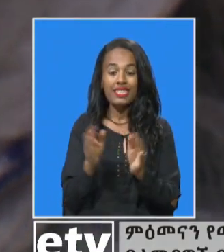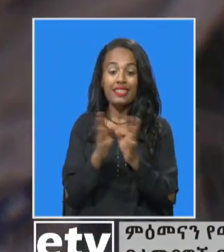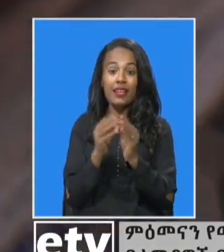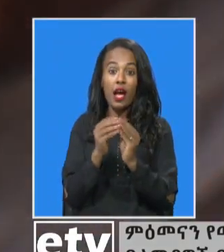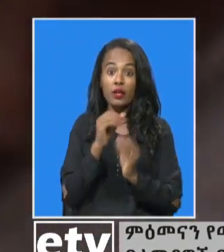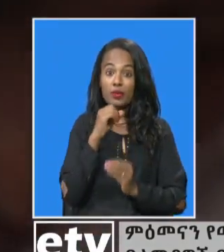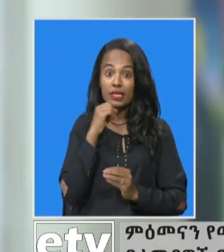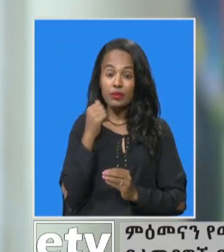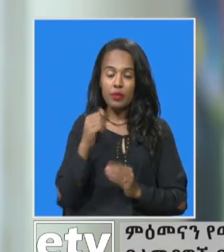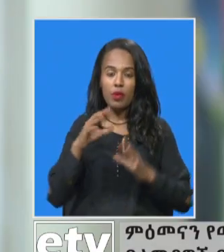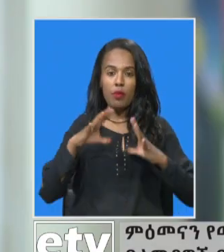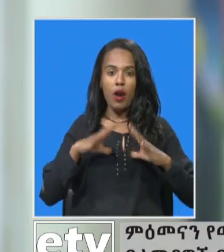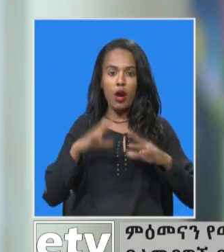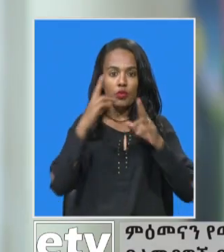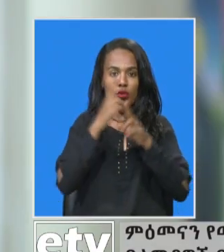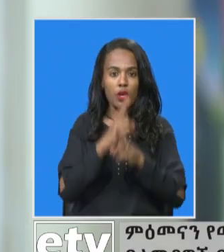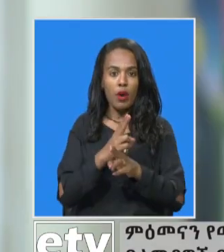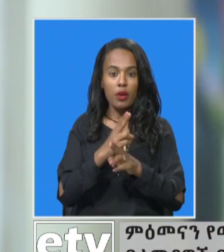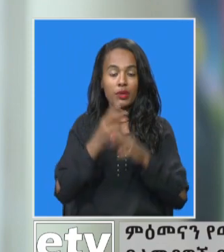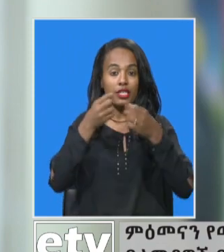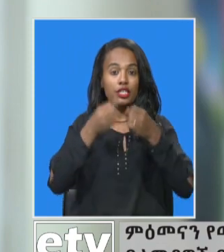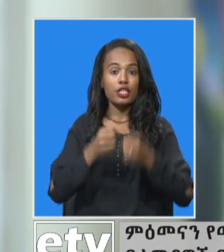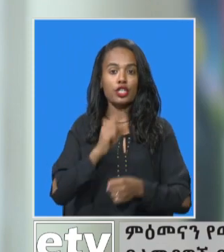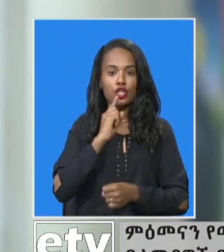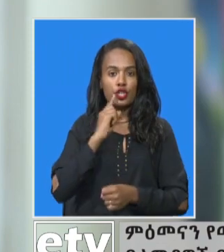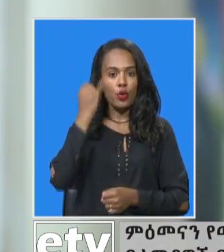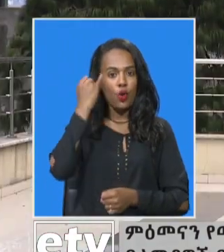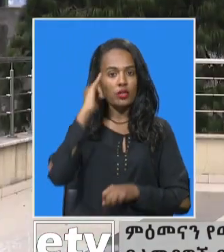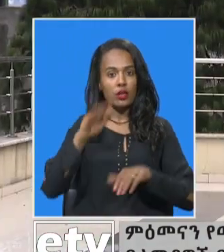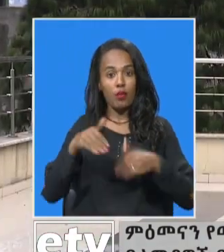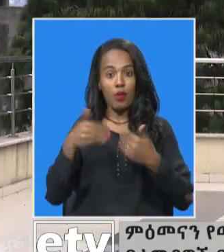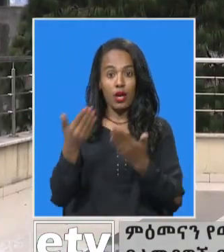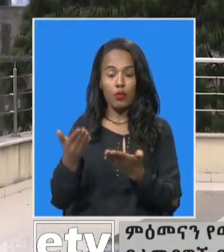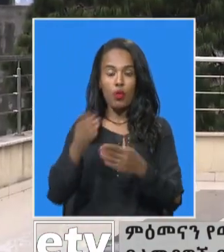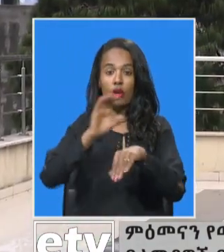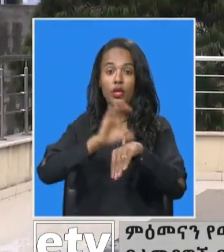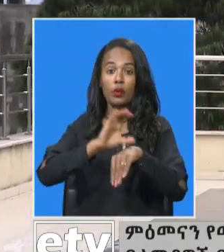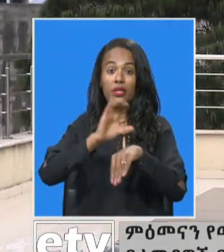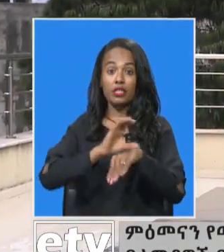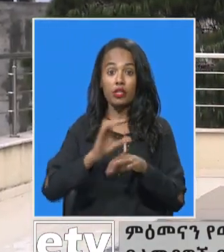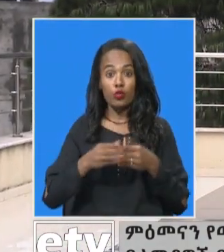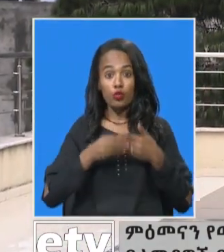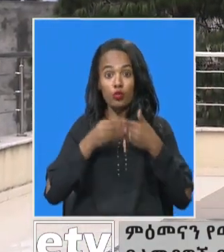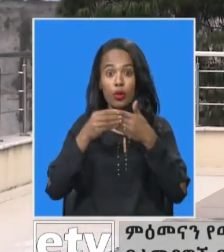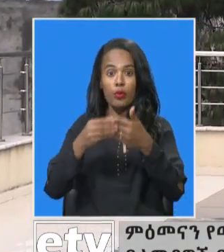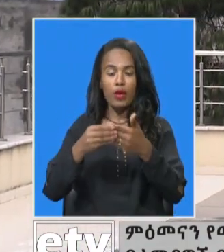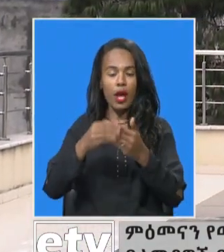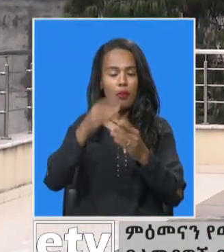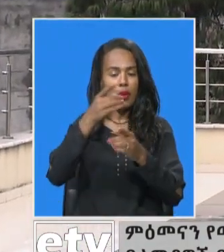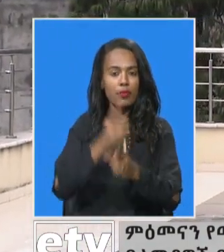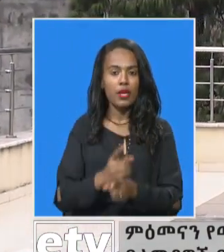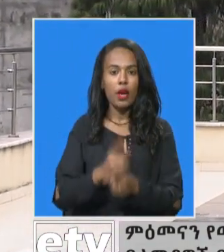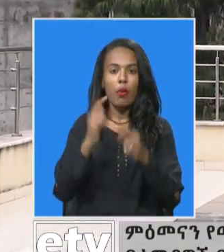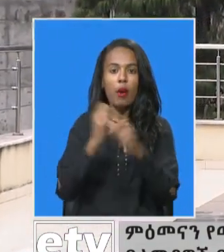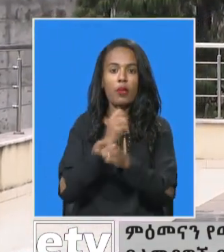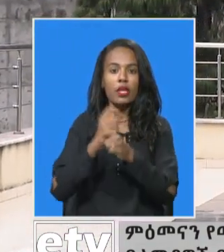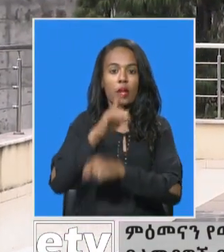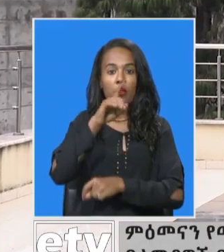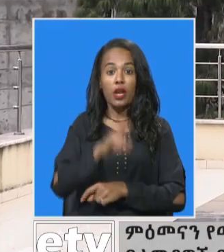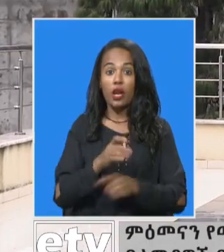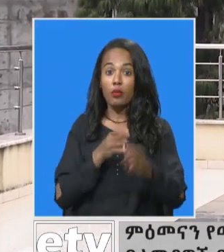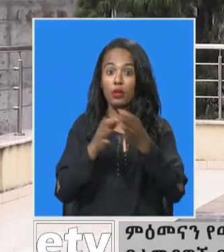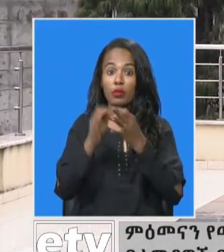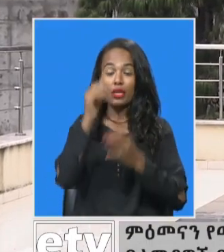ያለመሰብሰብ በዓሉን ለማክበር እንድንችል ነው ሀሳብ የማቀርበው። የቤተ ክርስቲያኒቱ መመሪያ በሚገባ መተግበር እንዳለበት